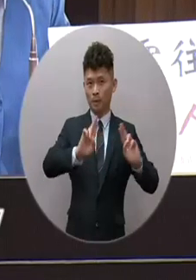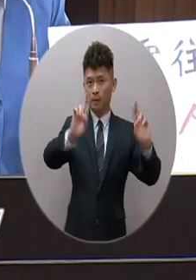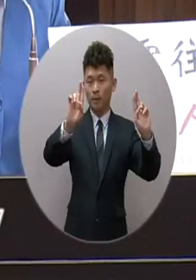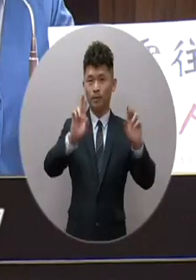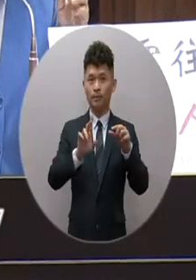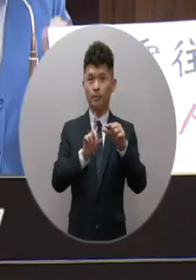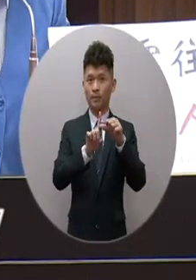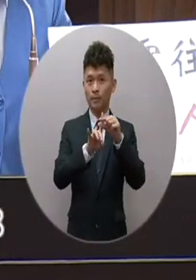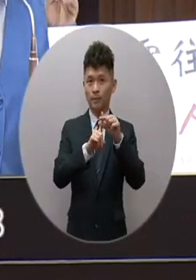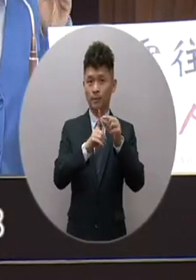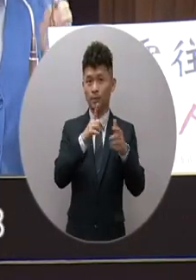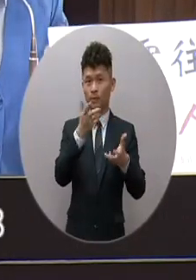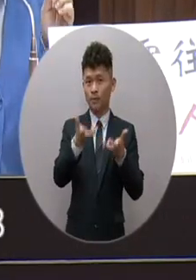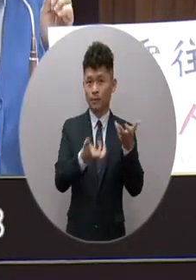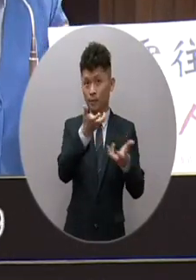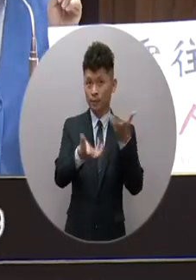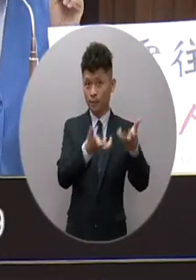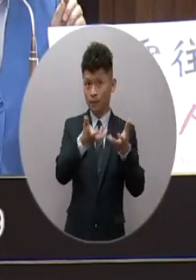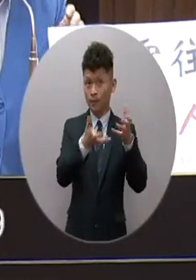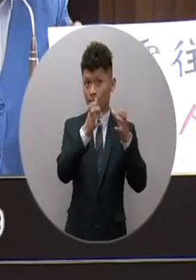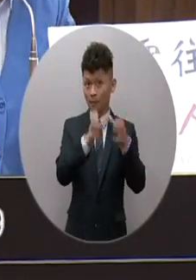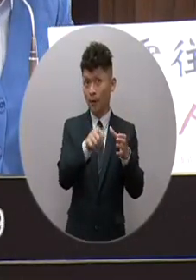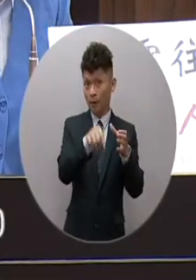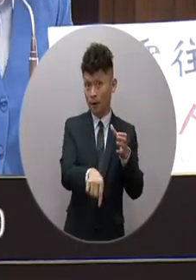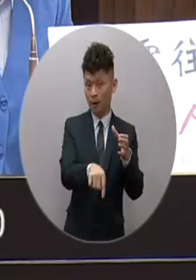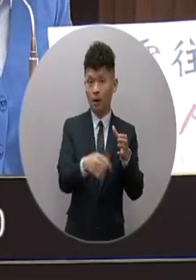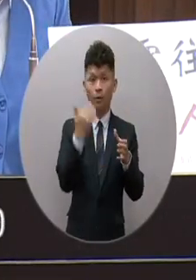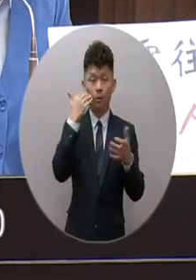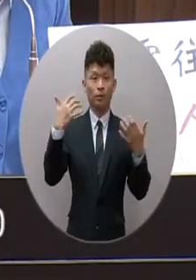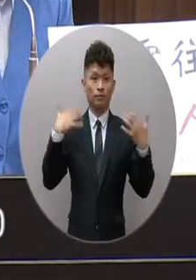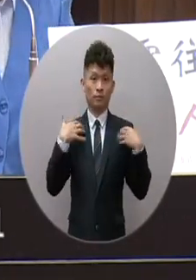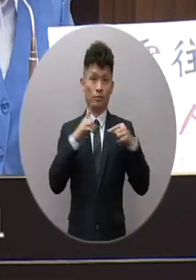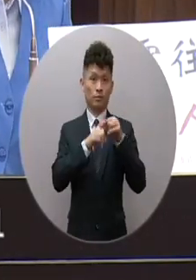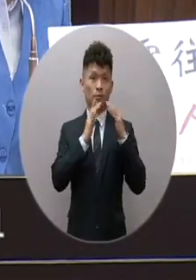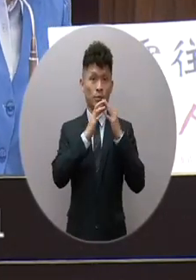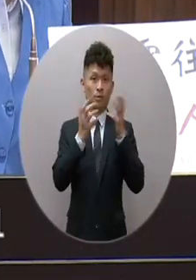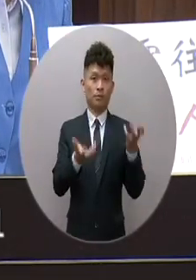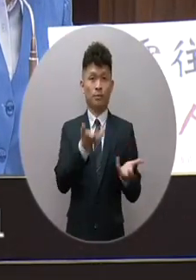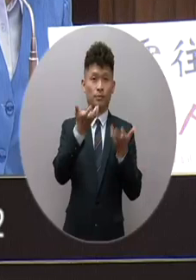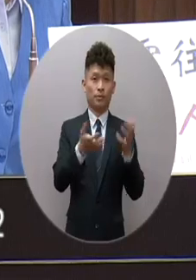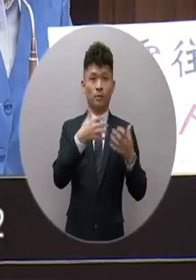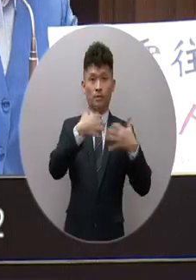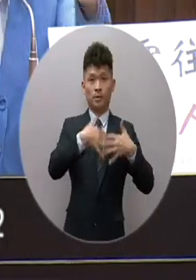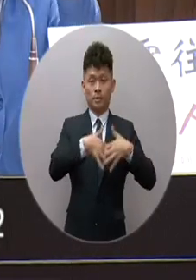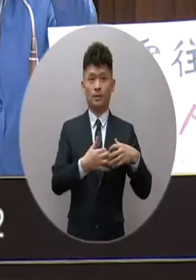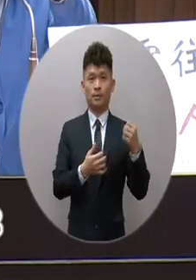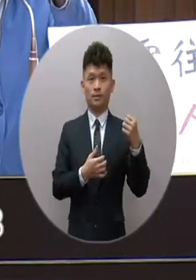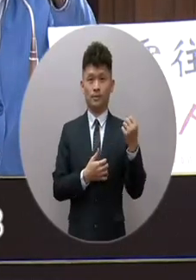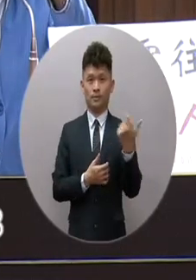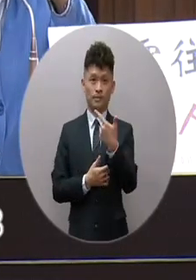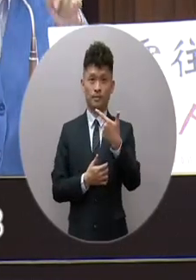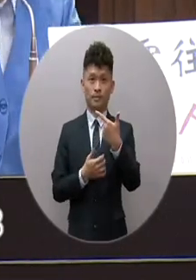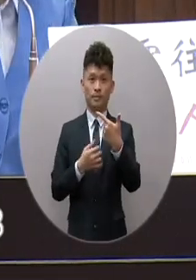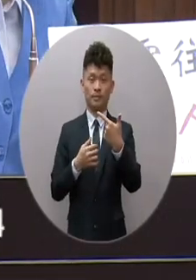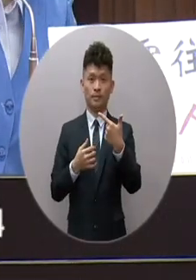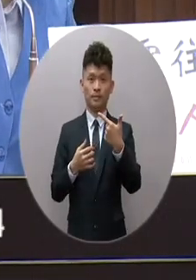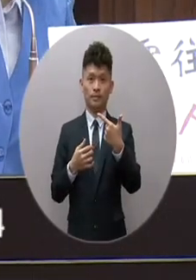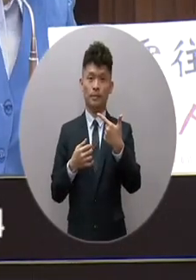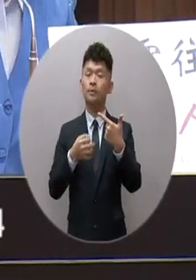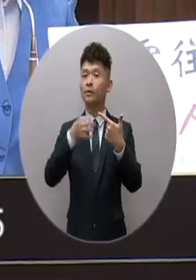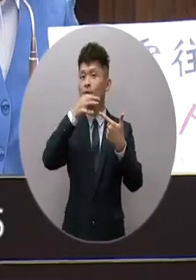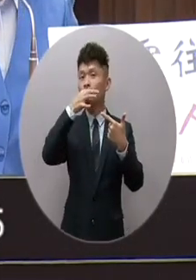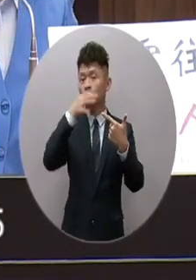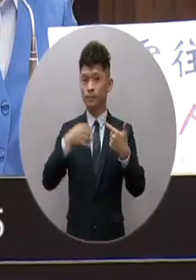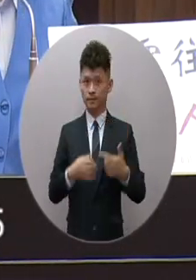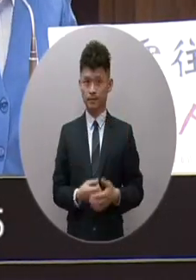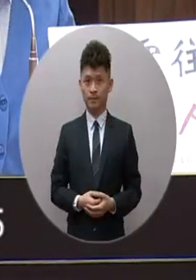设在台中，如果只要还负责台中市发电，只要6部机组就够，它一共10部机组，我们只要6部